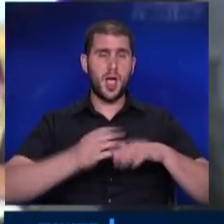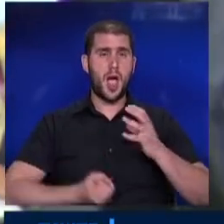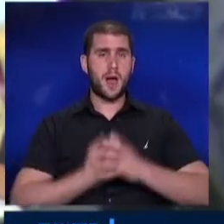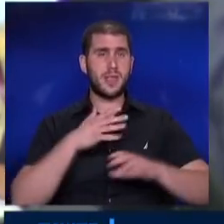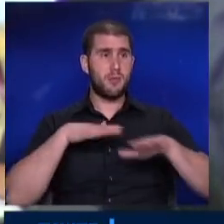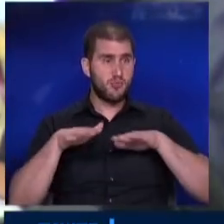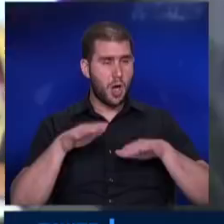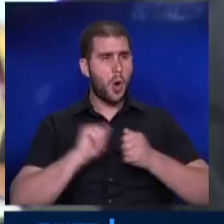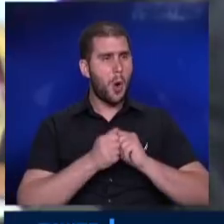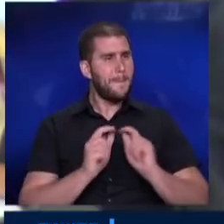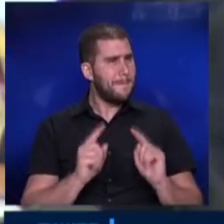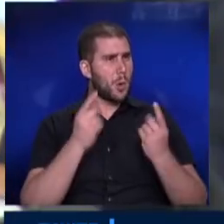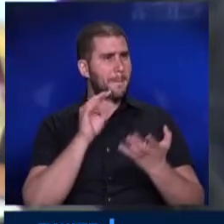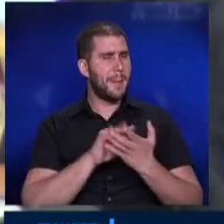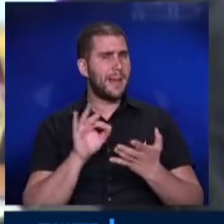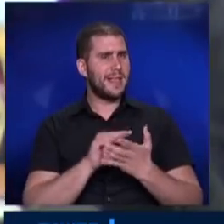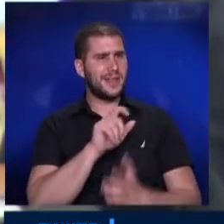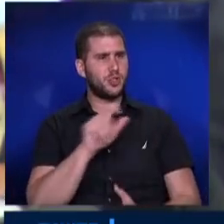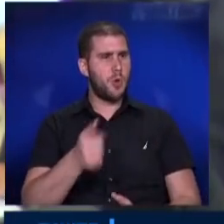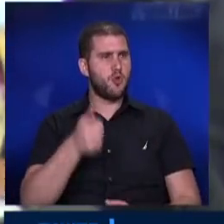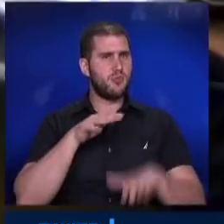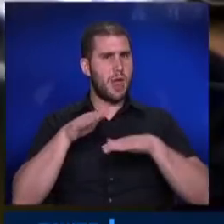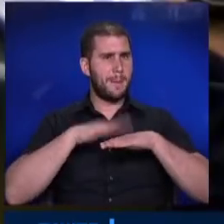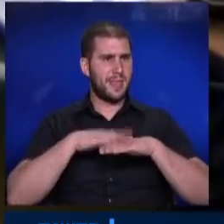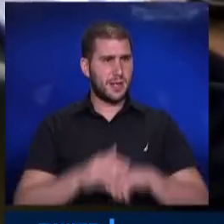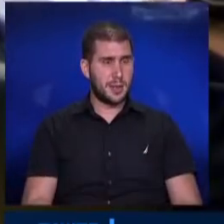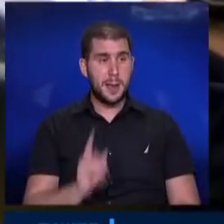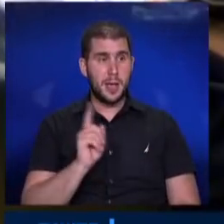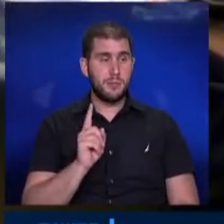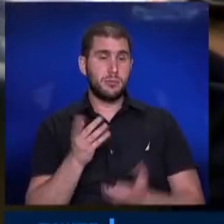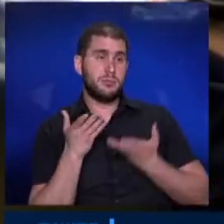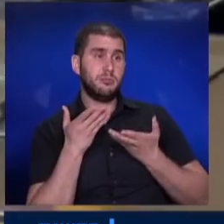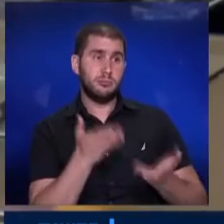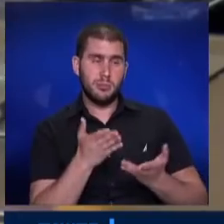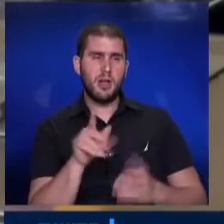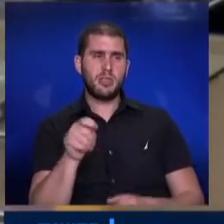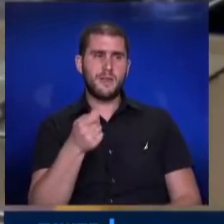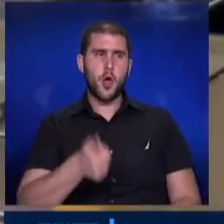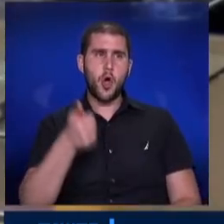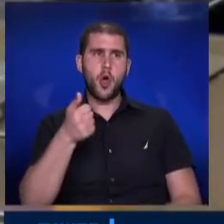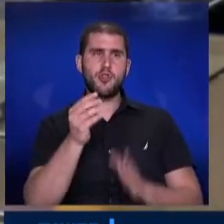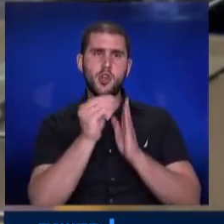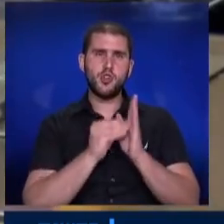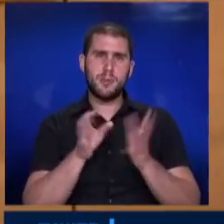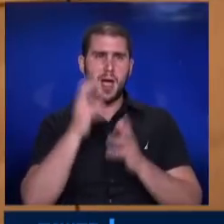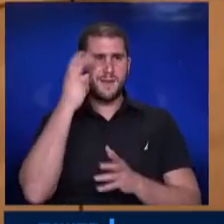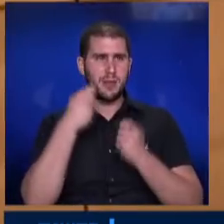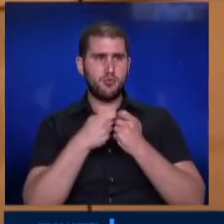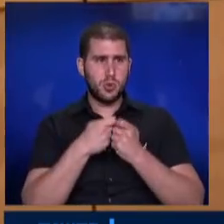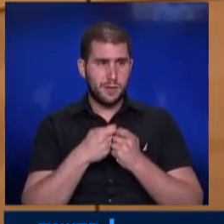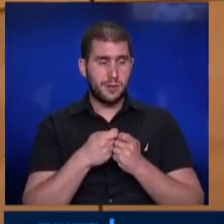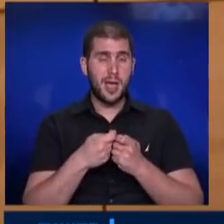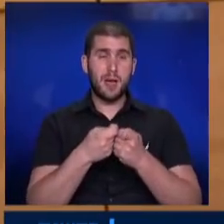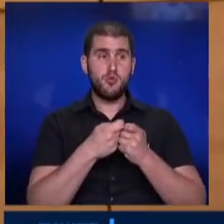הממשלה לבין מה קורה כשיש כתב אישום של ראש הממשלה בתפקיד. מי שנחלץ לעזרתו הוא דווקא ראש הרשימה המשותפת.